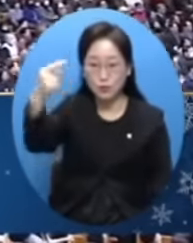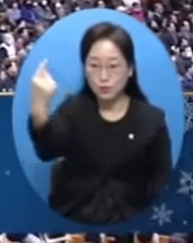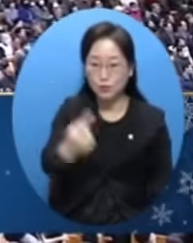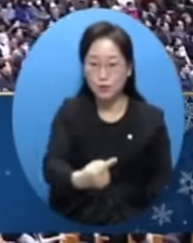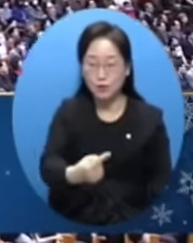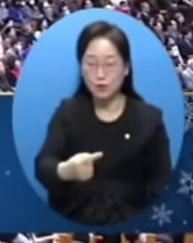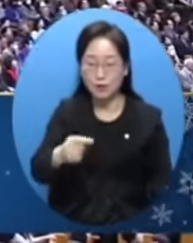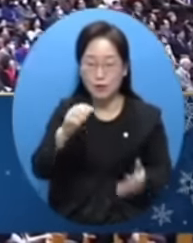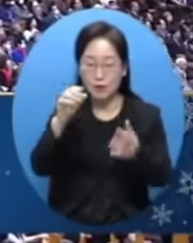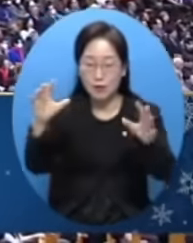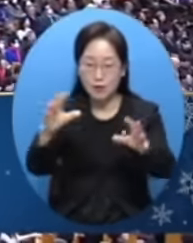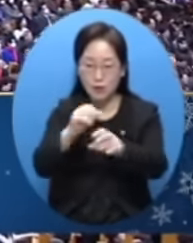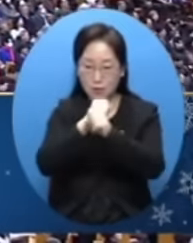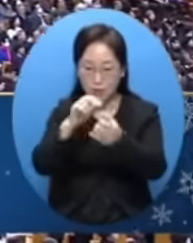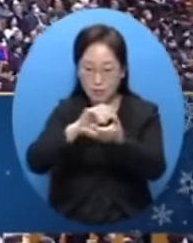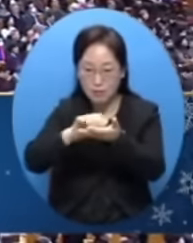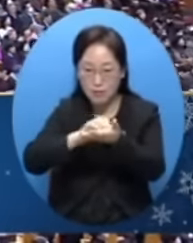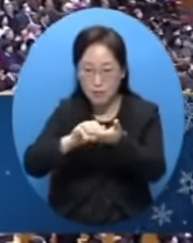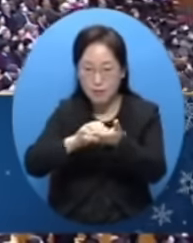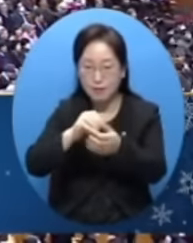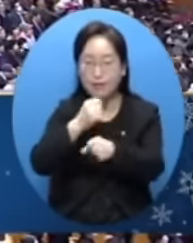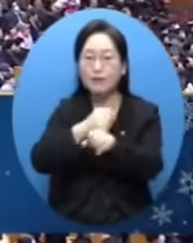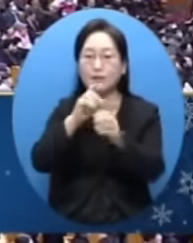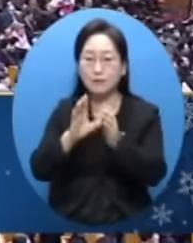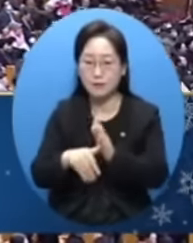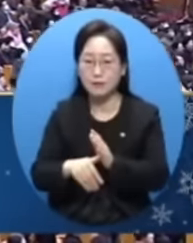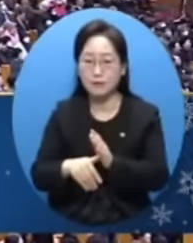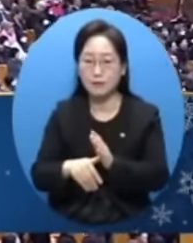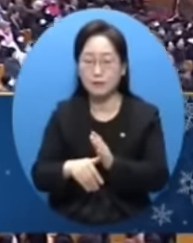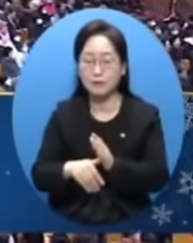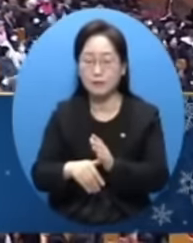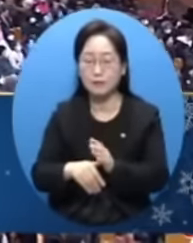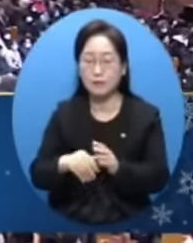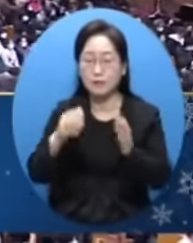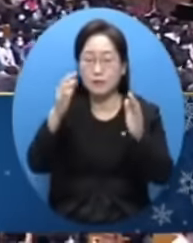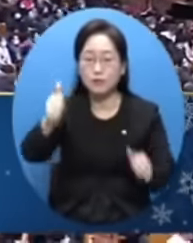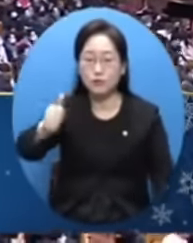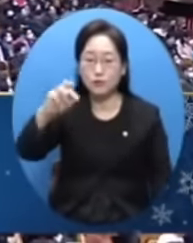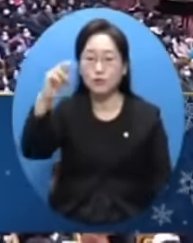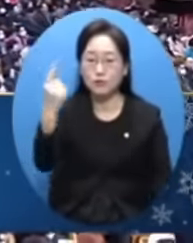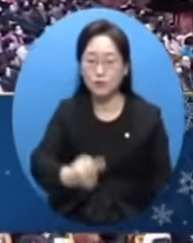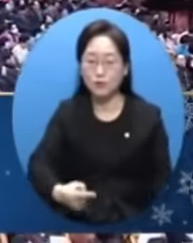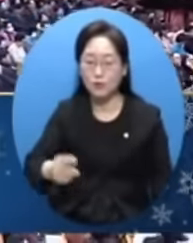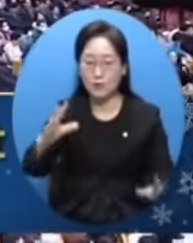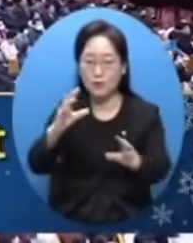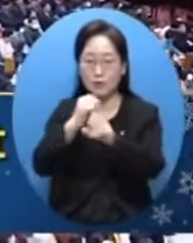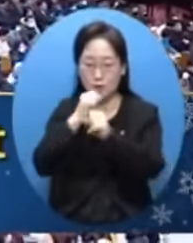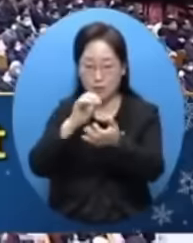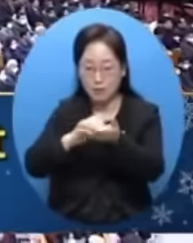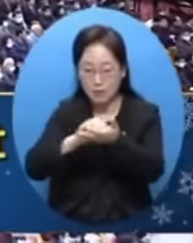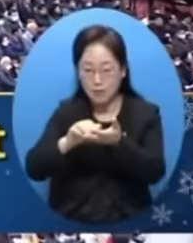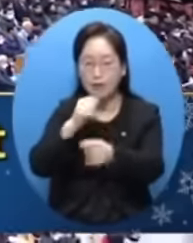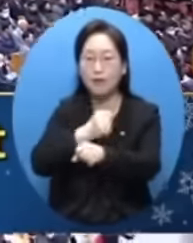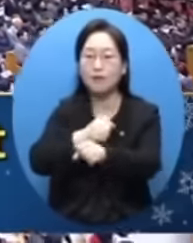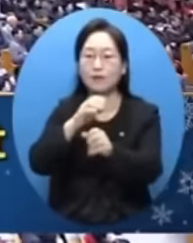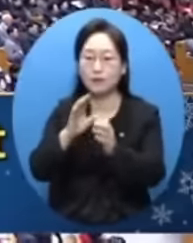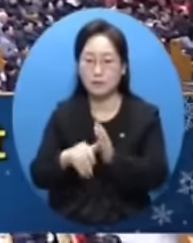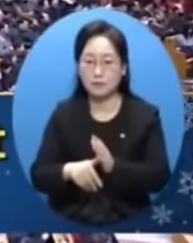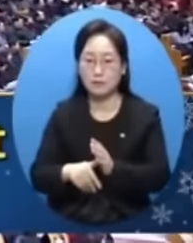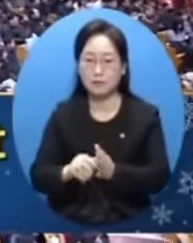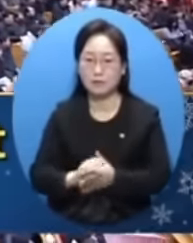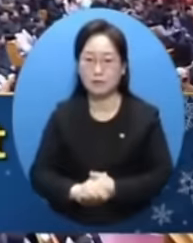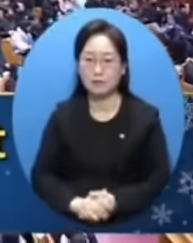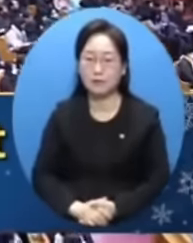결산할 때 주인이 돌아와 결산할 때 주인이 돌아와 결산할 때 주인이 돌아와 결산할